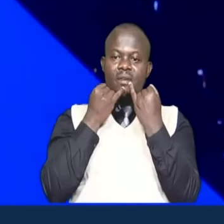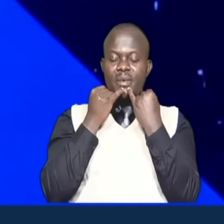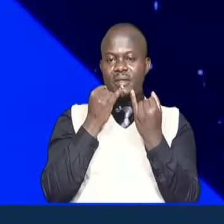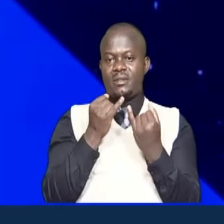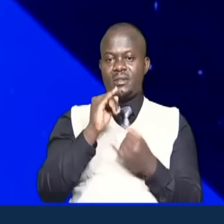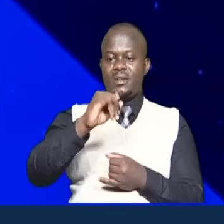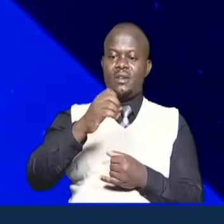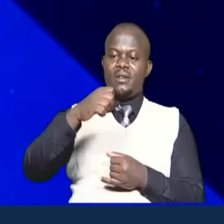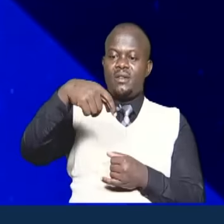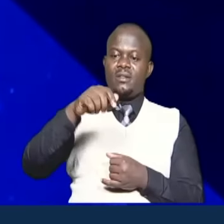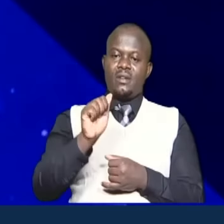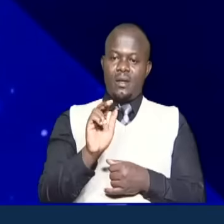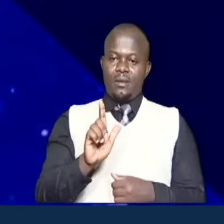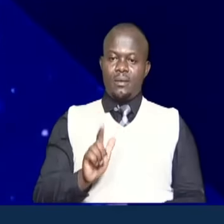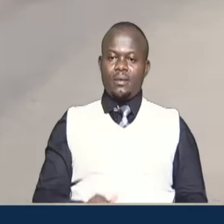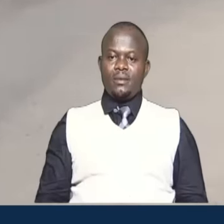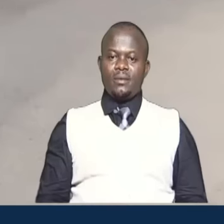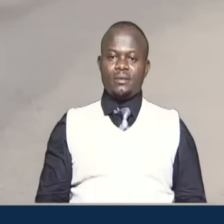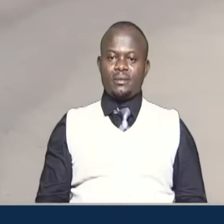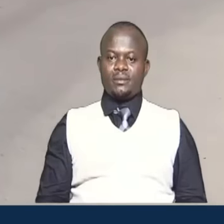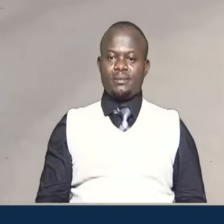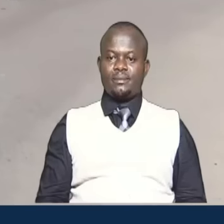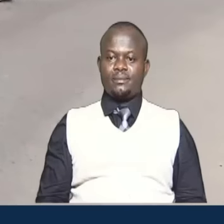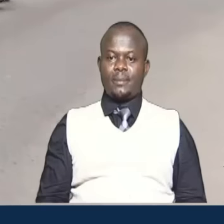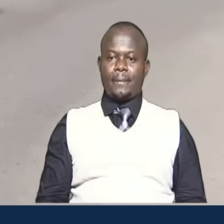Jean Paul turatsinze.